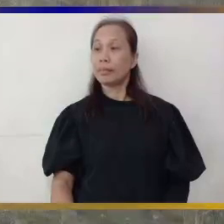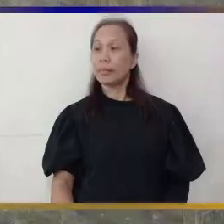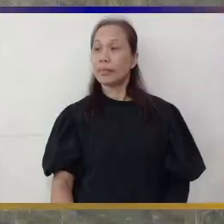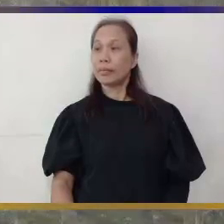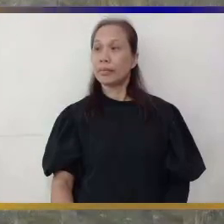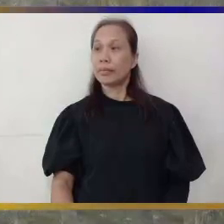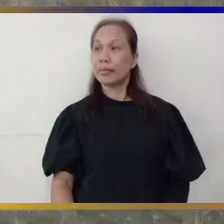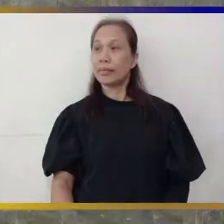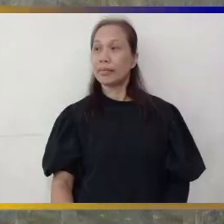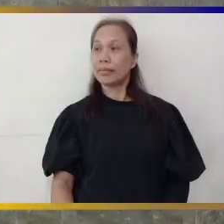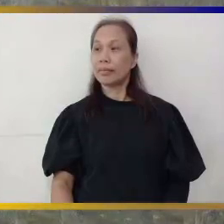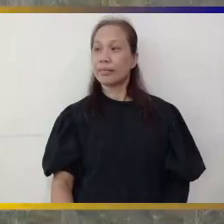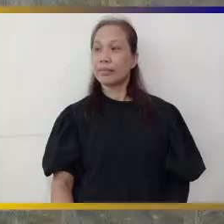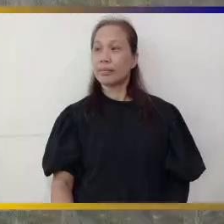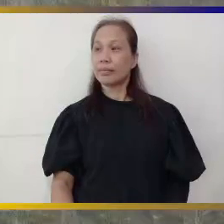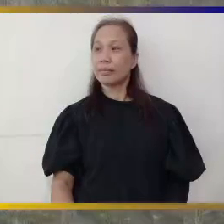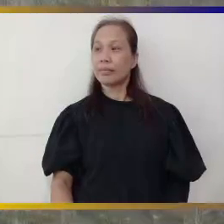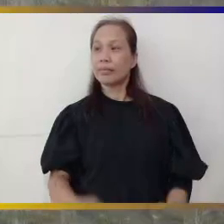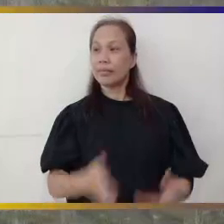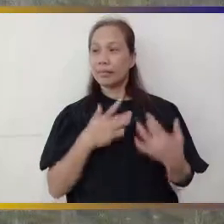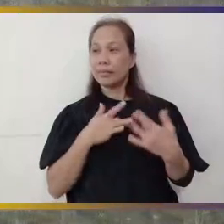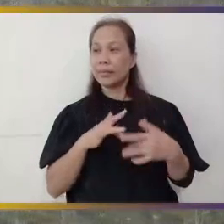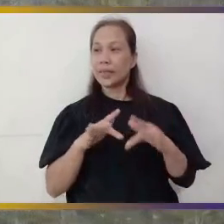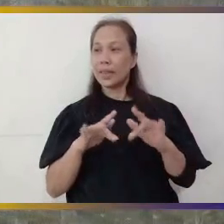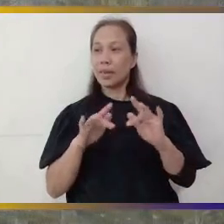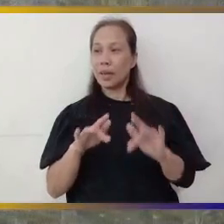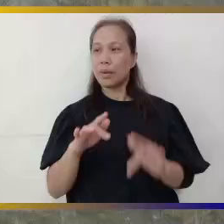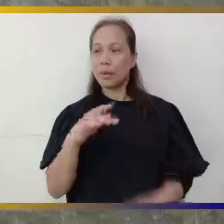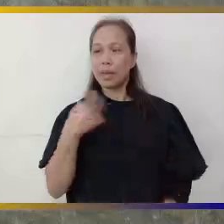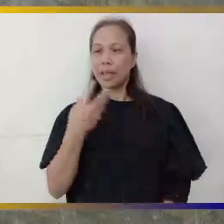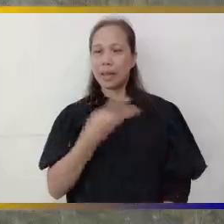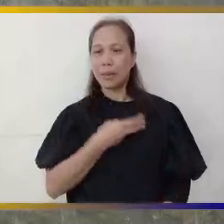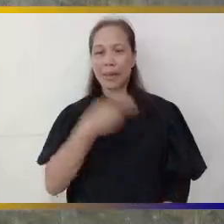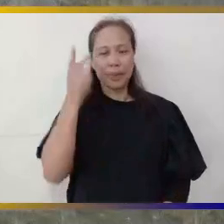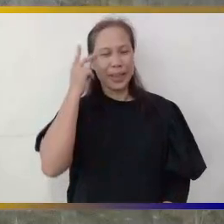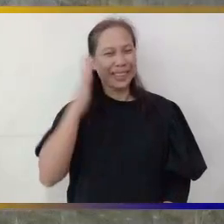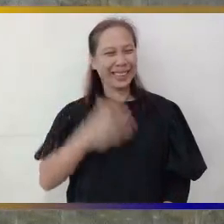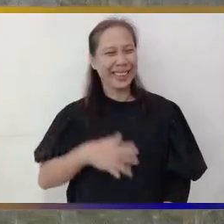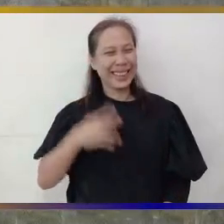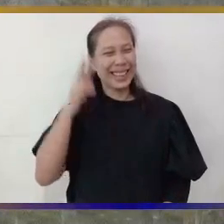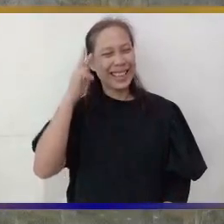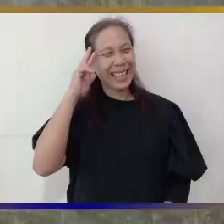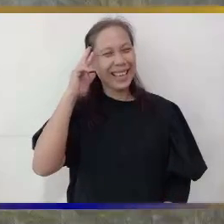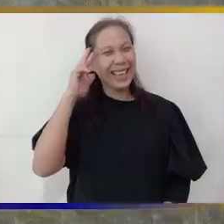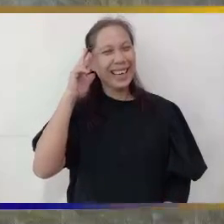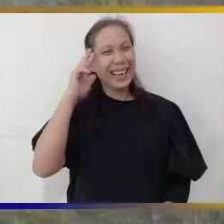Worship Kawawa naman si mag mamaya malungkot na kayo